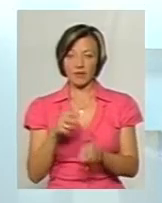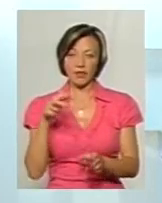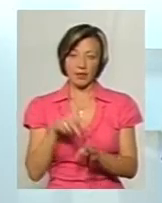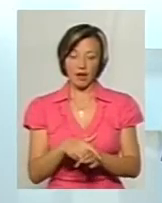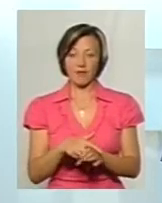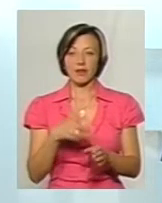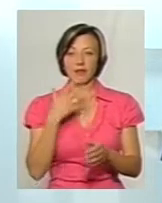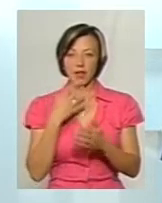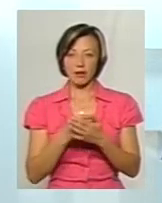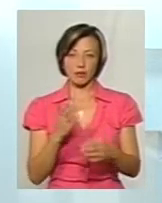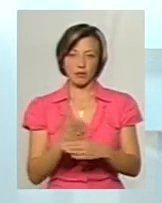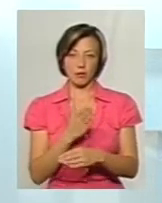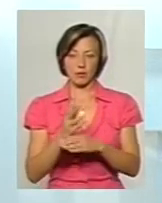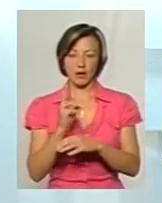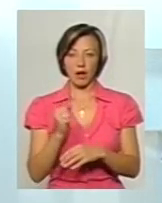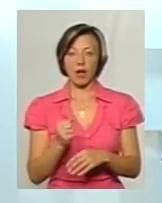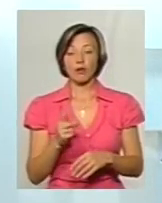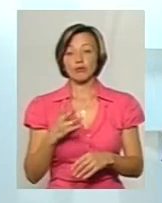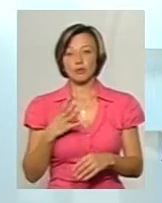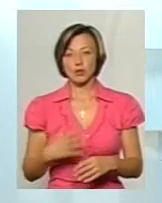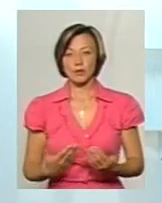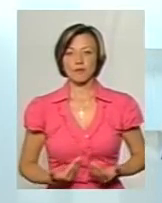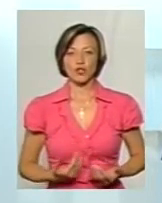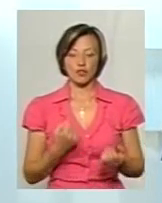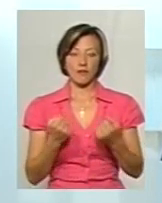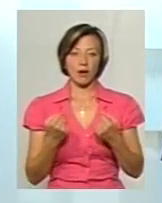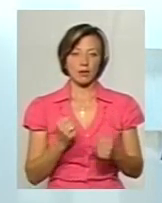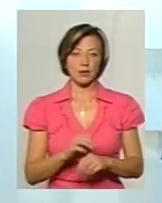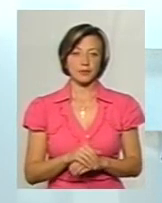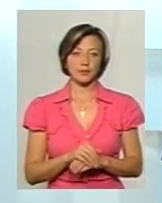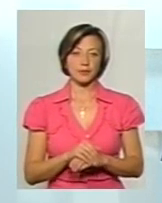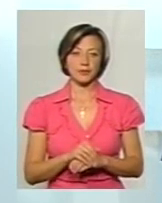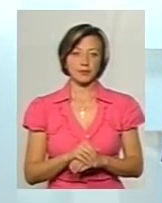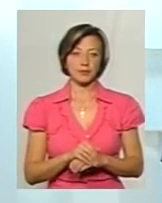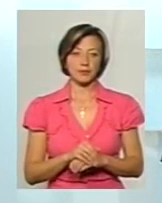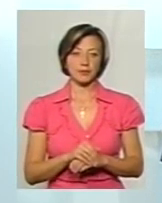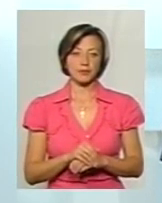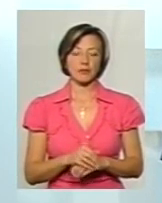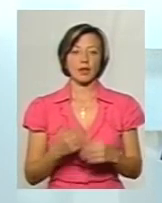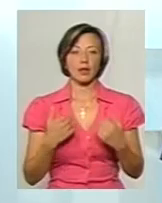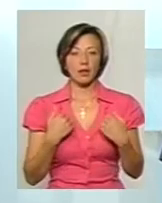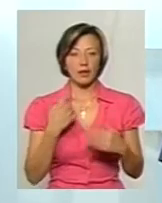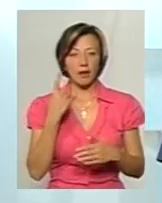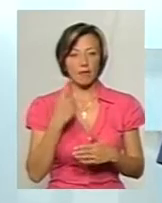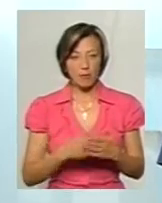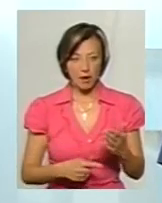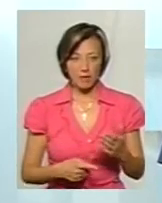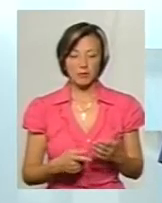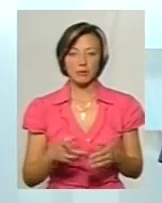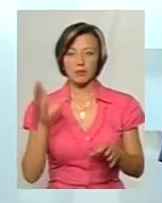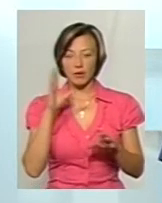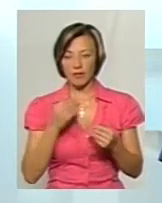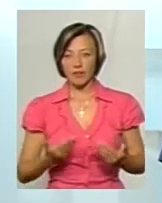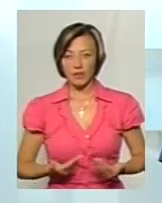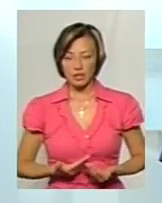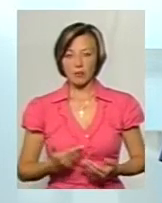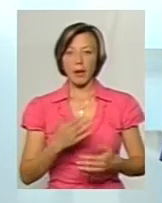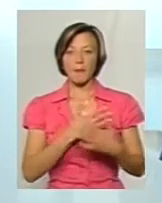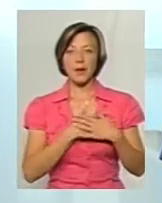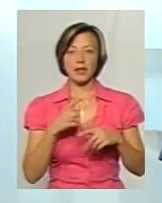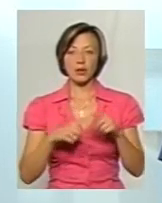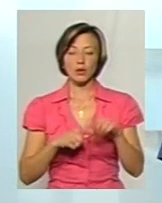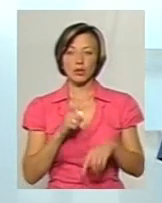власного виробника, але ми мусимо виживати. Тому я впевнений, що ми виживемо, і той патріотизм,